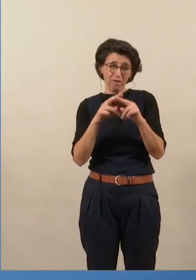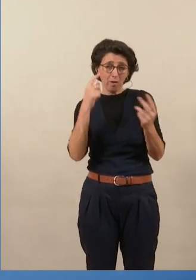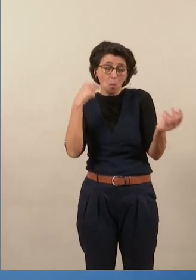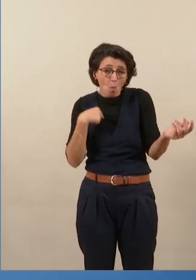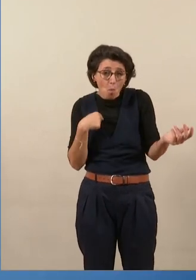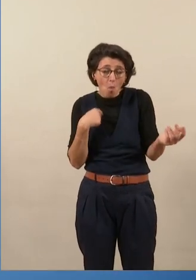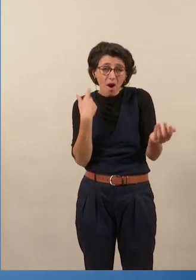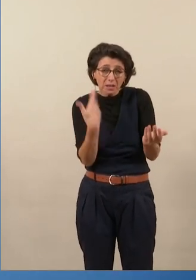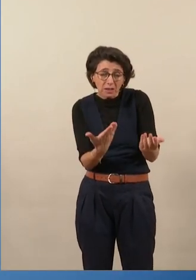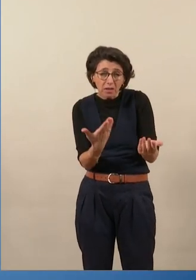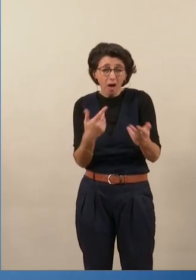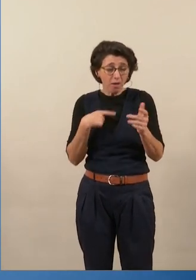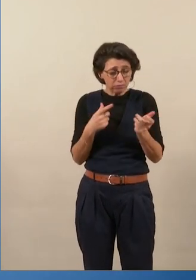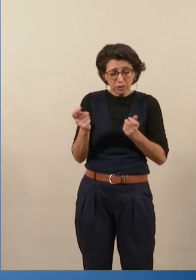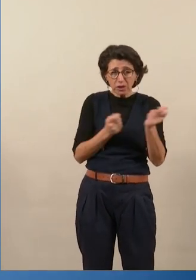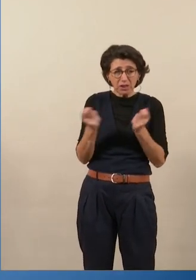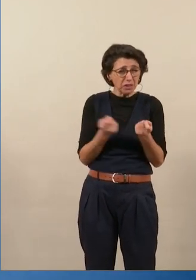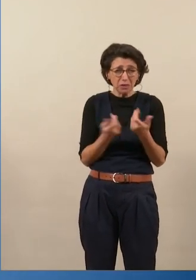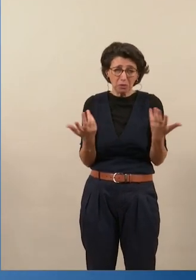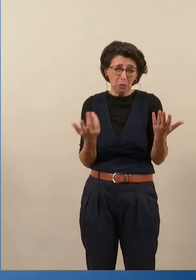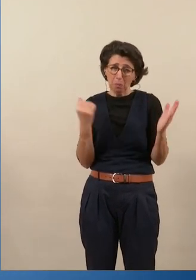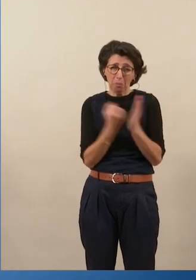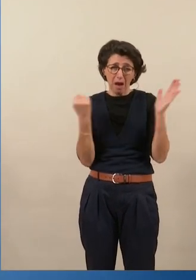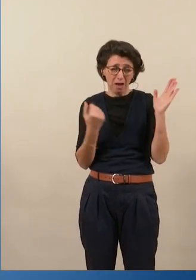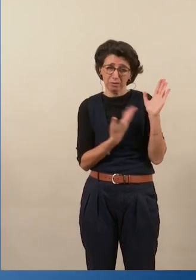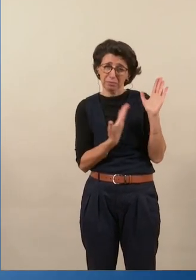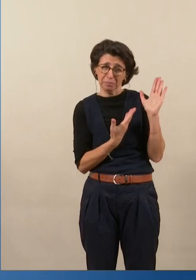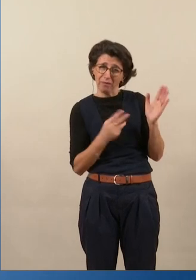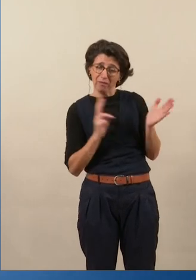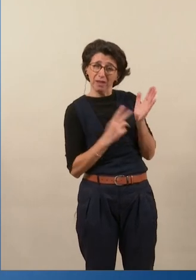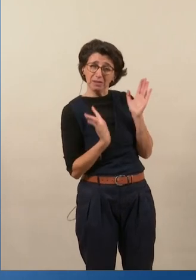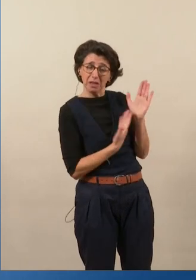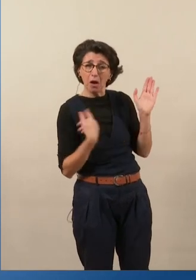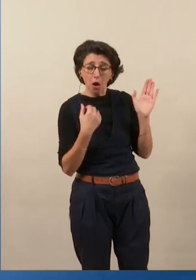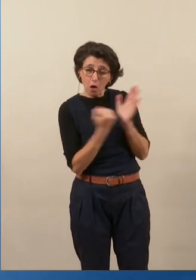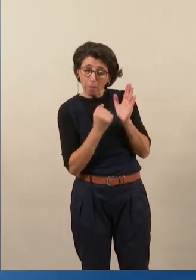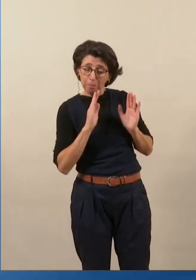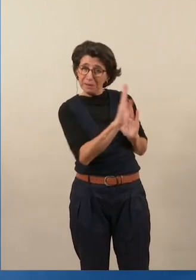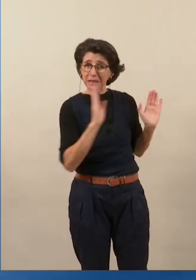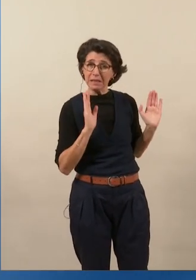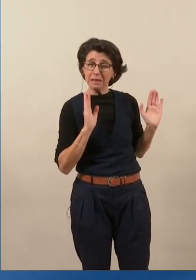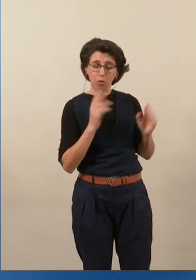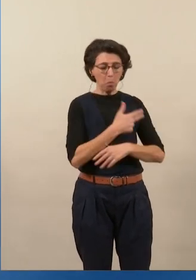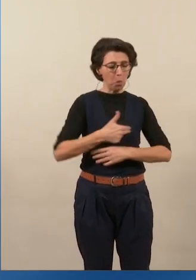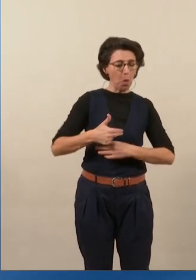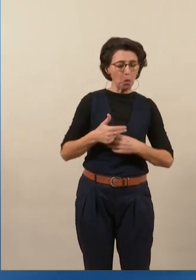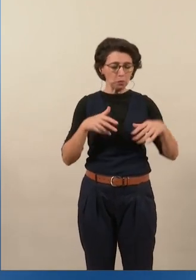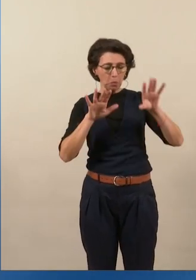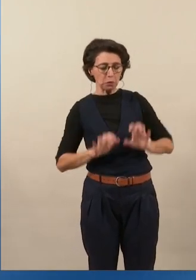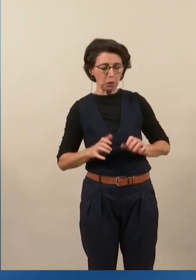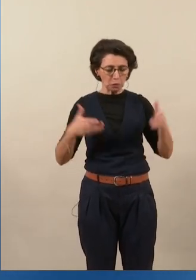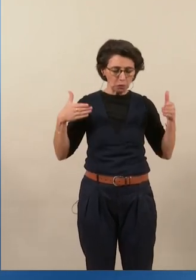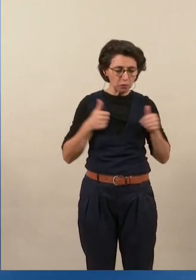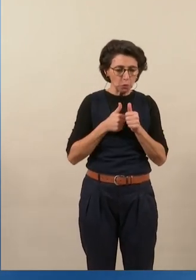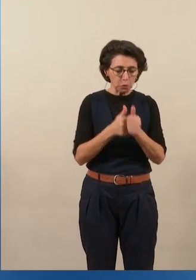vraie marque de votre gestion c'est cette bureaucratie totalement déshumanisée qui est camouflée par